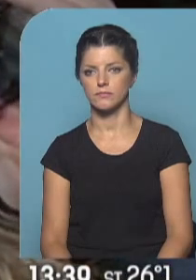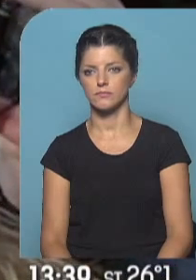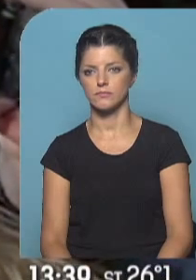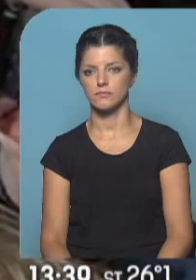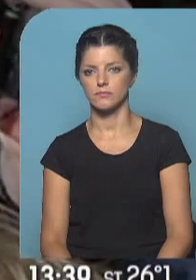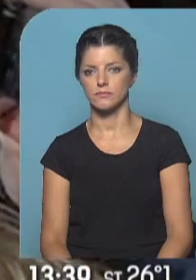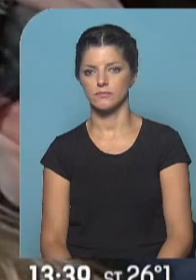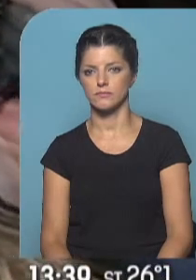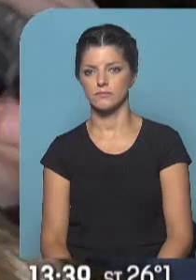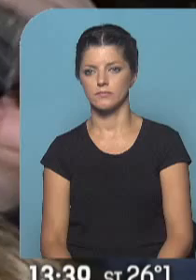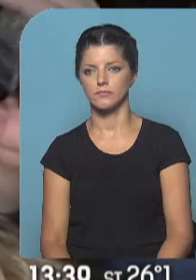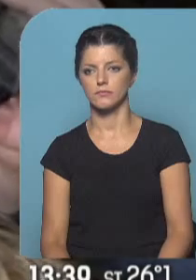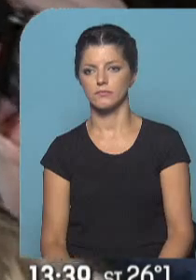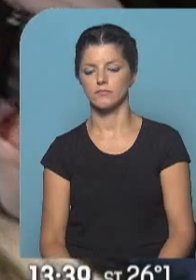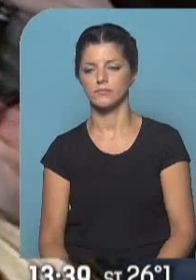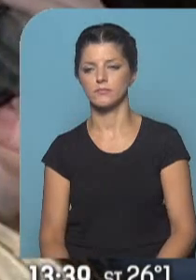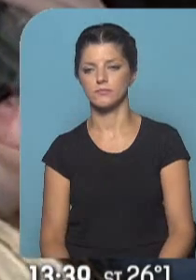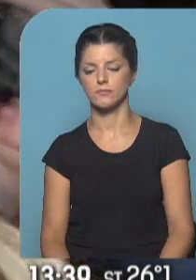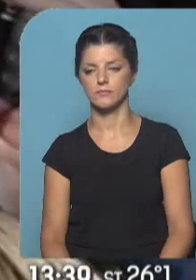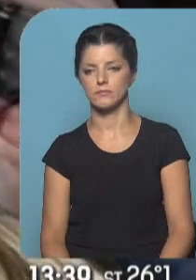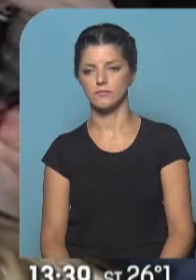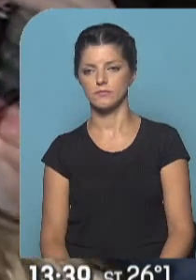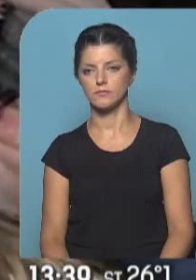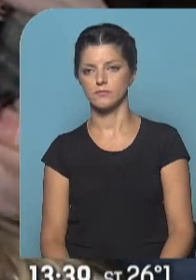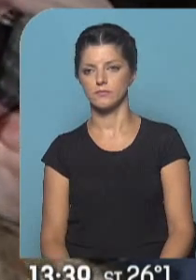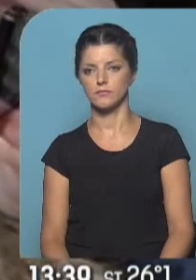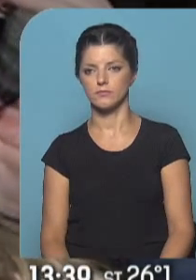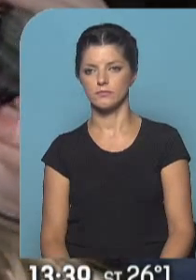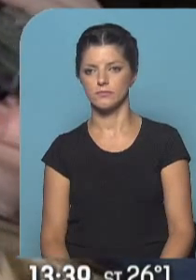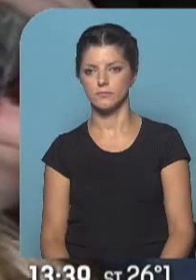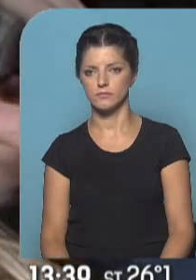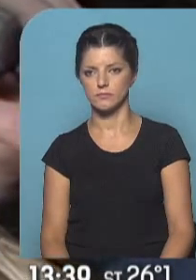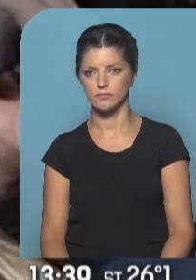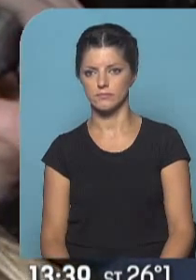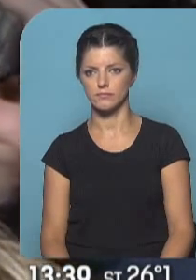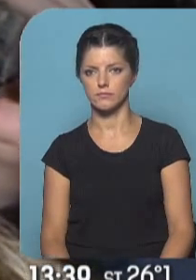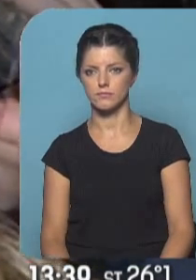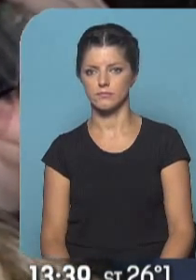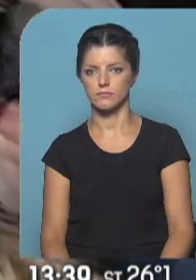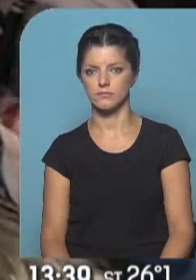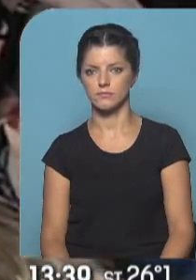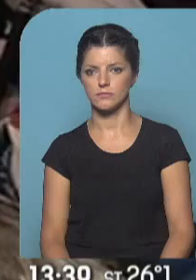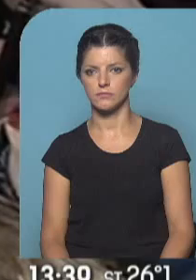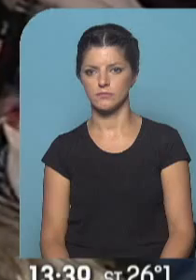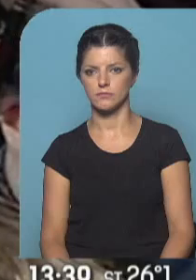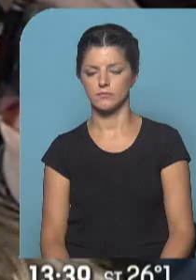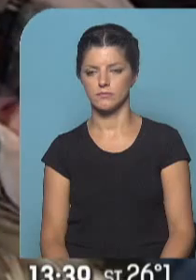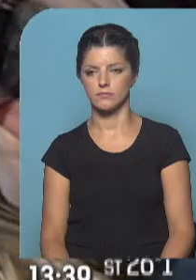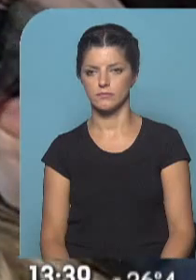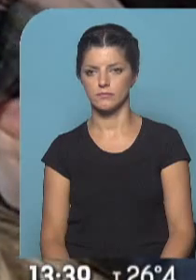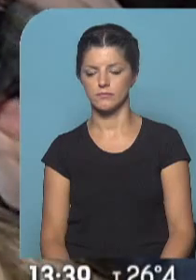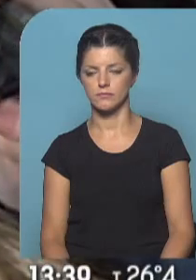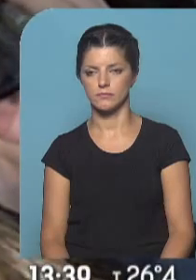всі необхідні закони і готуватись до конституційної, спокійної, але дуже важливої і